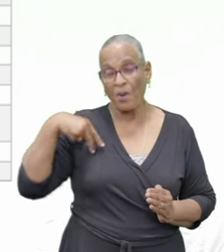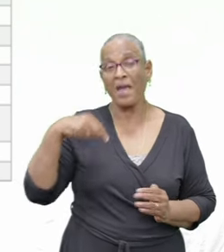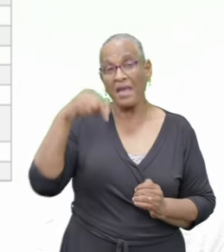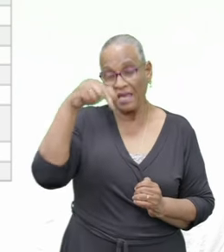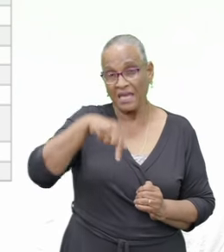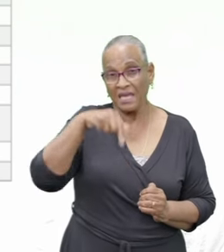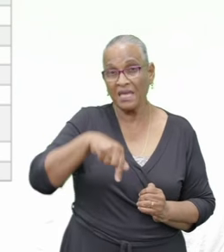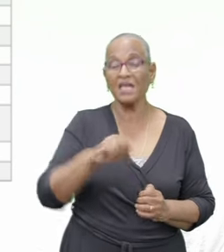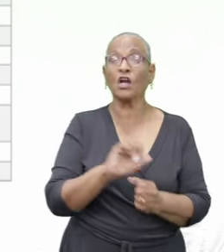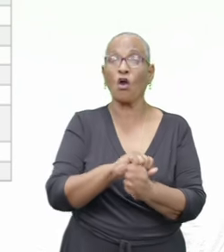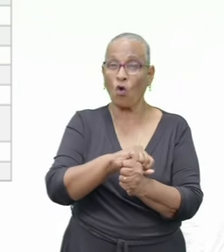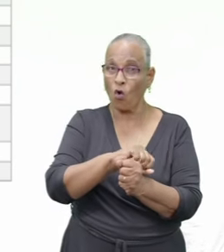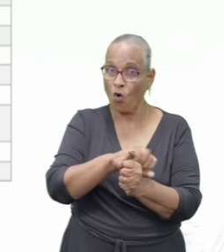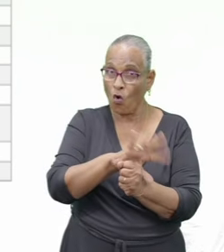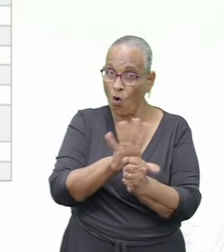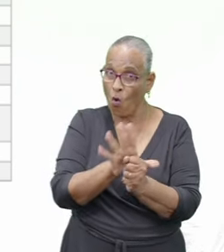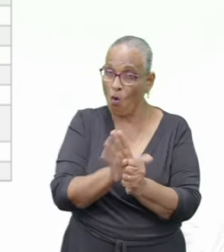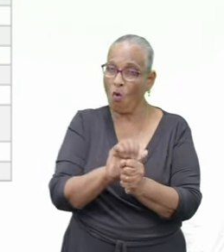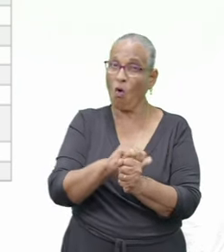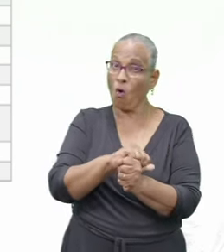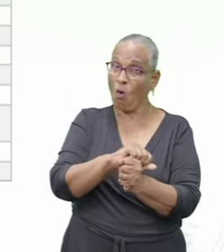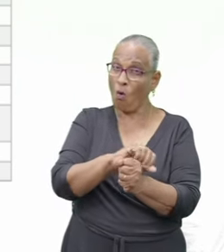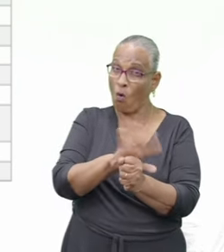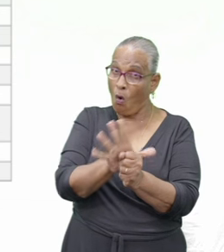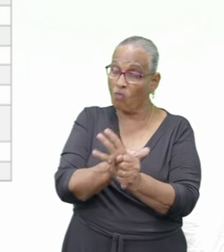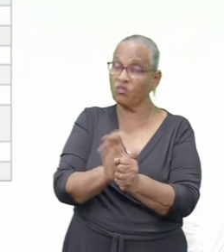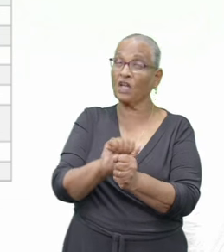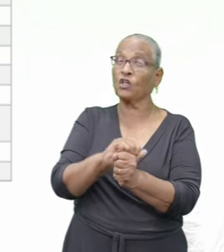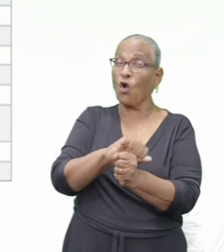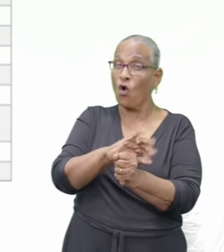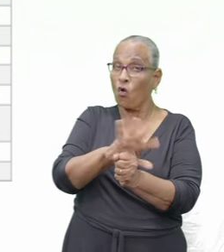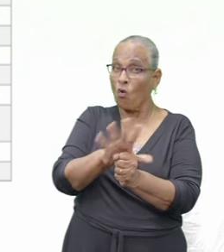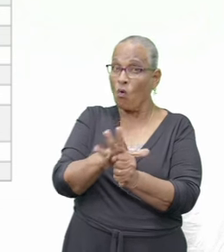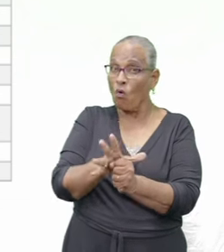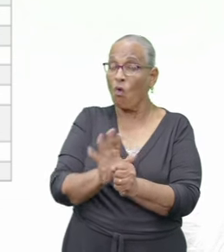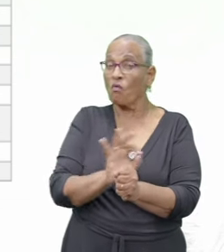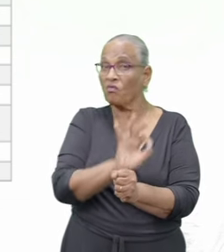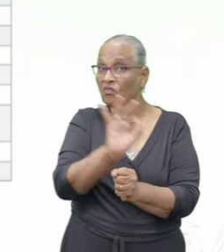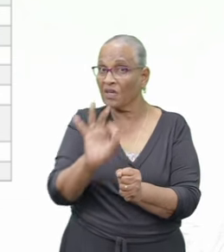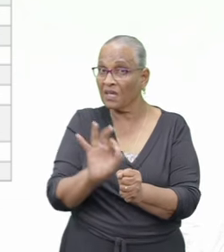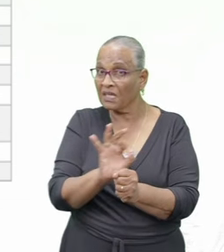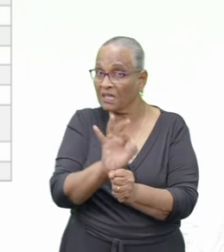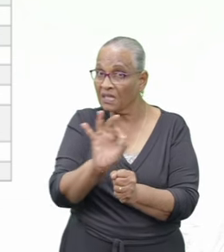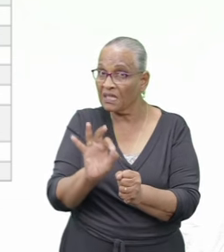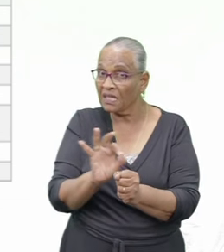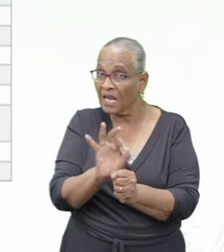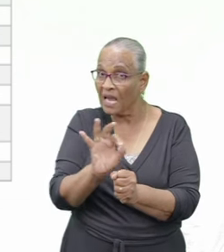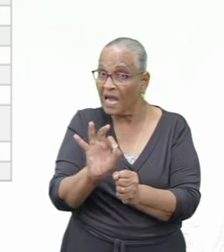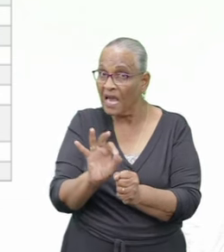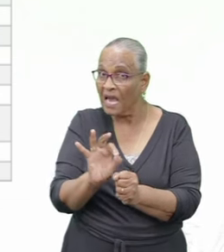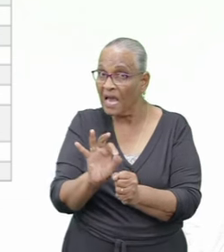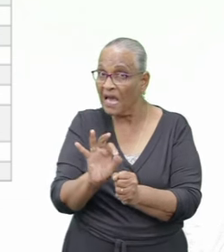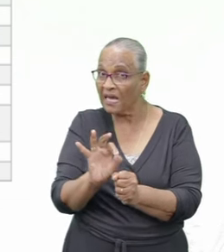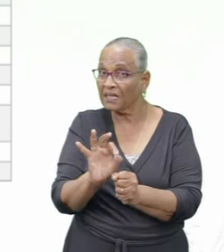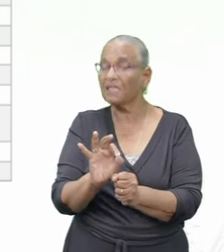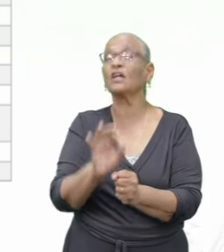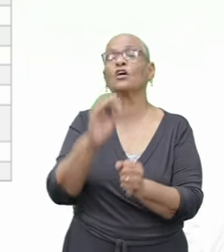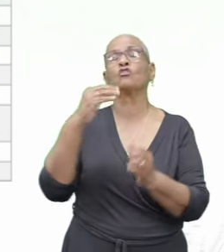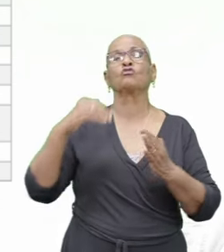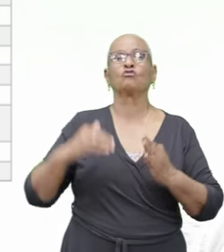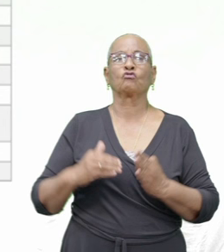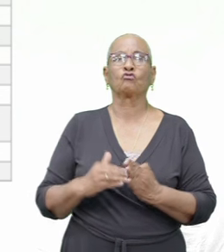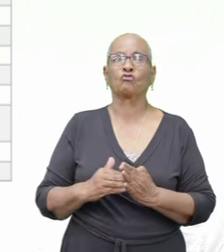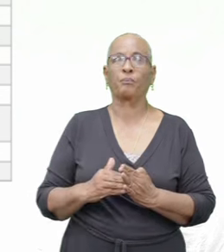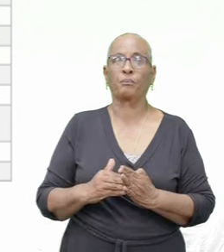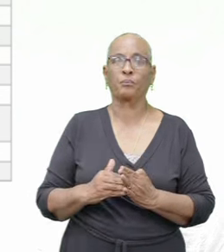de COVID-pandemie, de ernstige COVID-pandemie-situatie afgekondigd en gestopt en gezegd, we gaan dat nu incorporeren in de